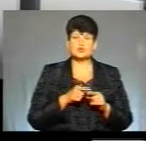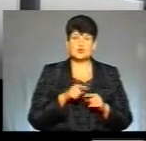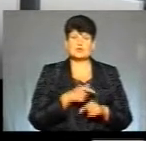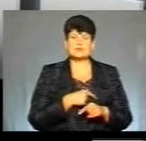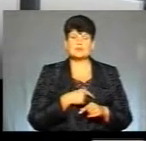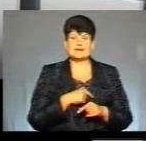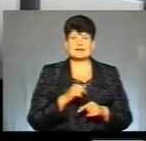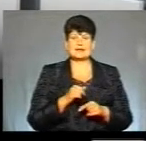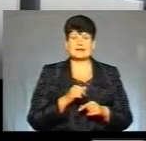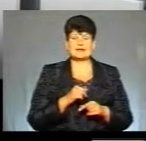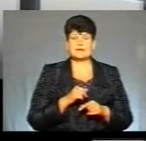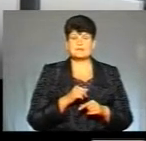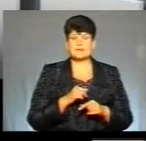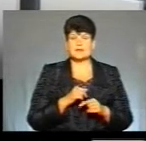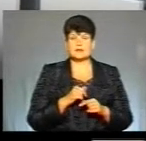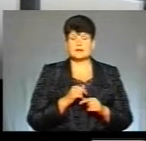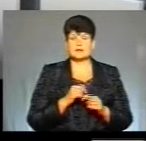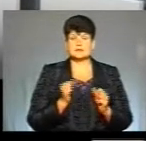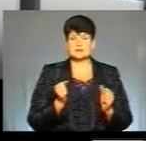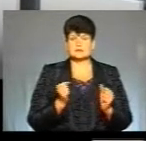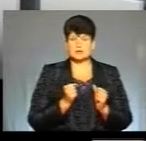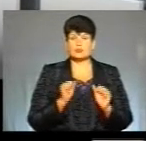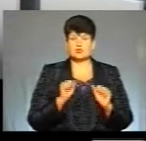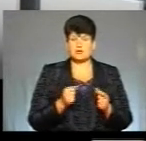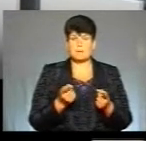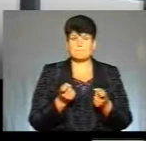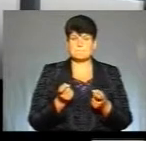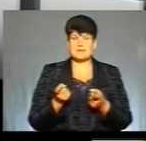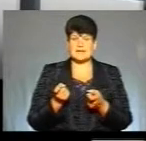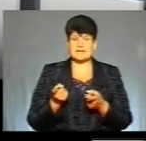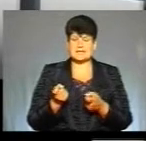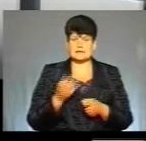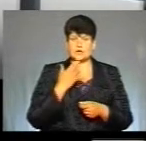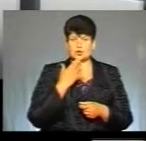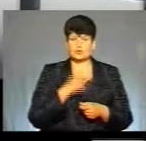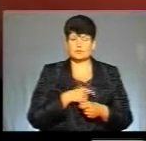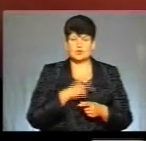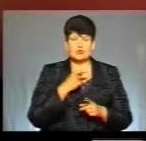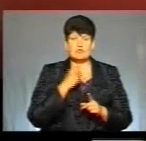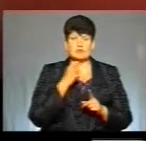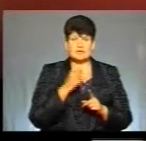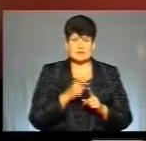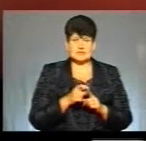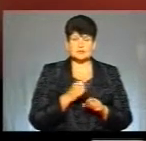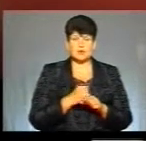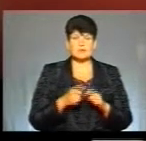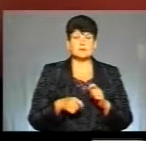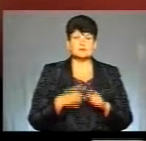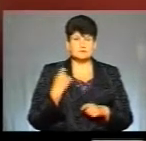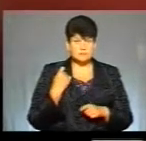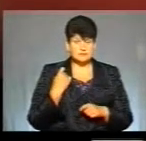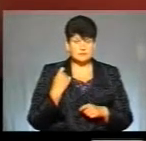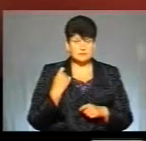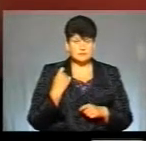депутатського індемнітету. Тобто до можливості притягнення народного депутата до відповідальності за вчинення злочину, але